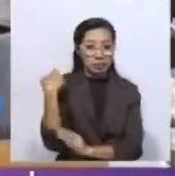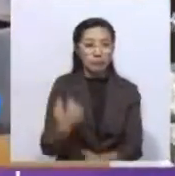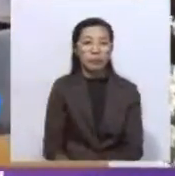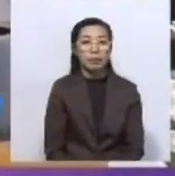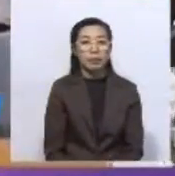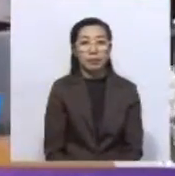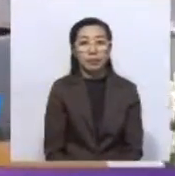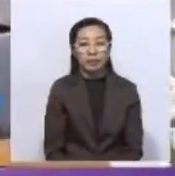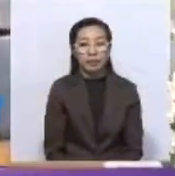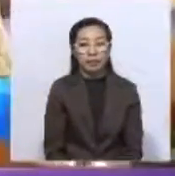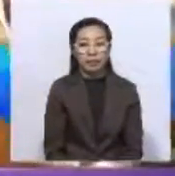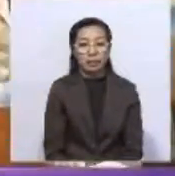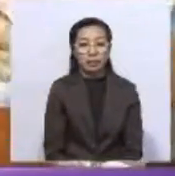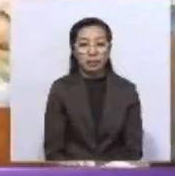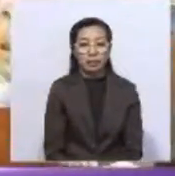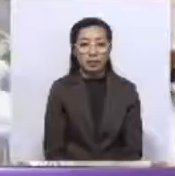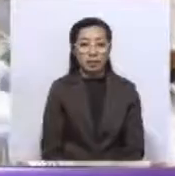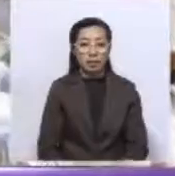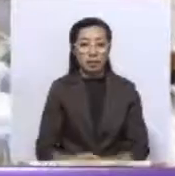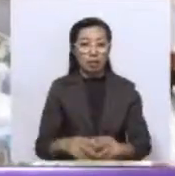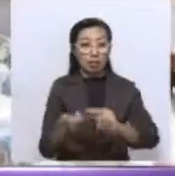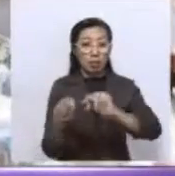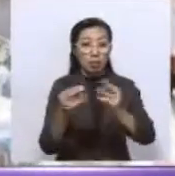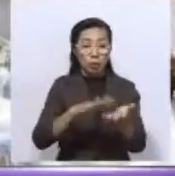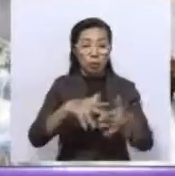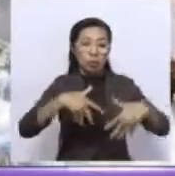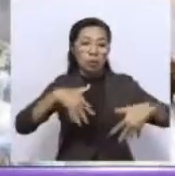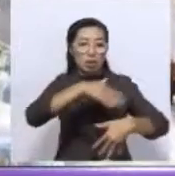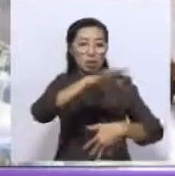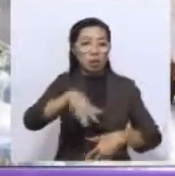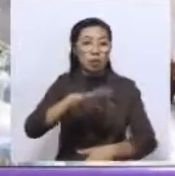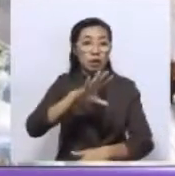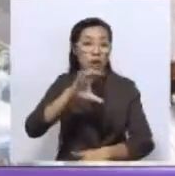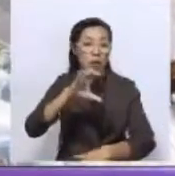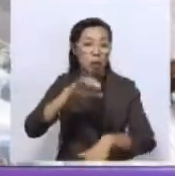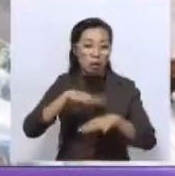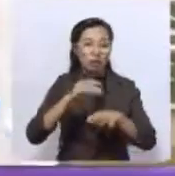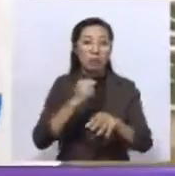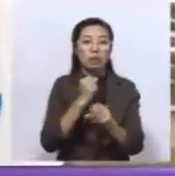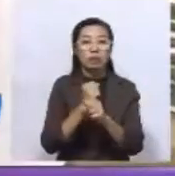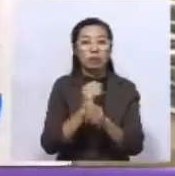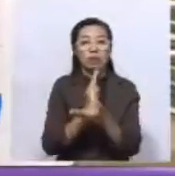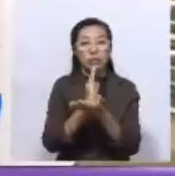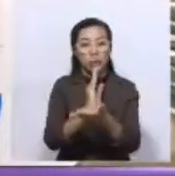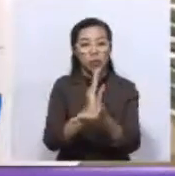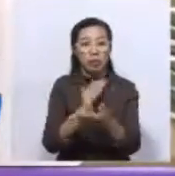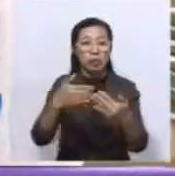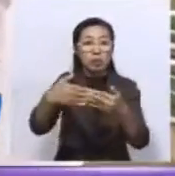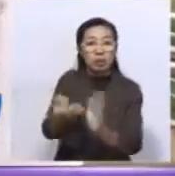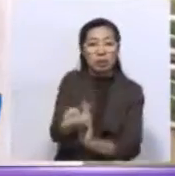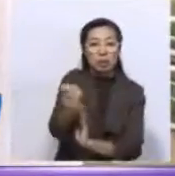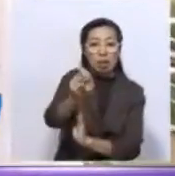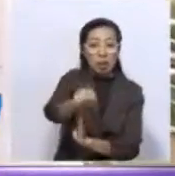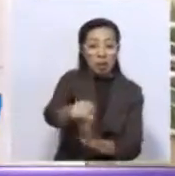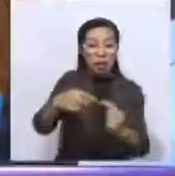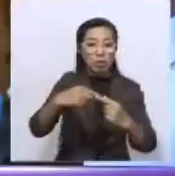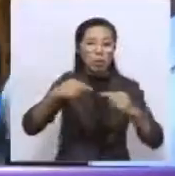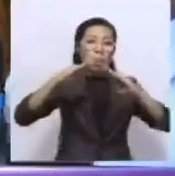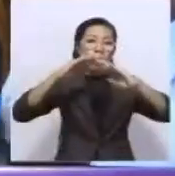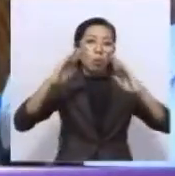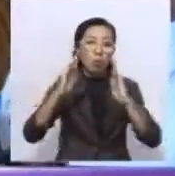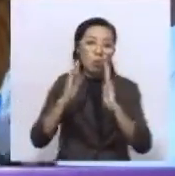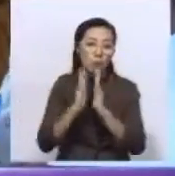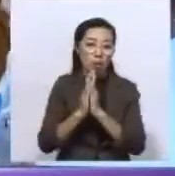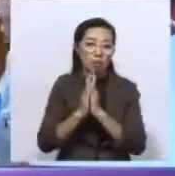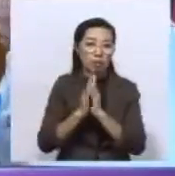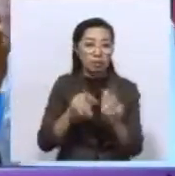อมเพรียงกันชาวนครพนมกว่า500คนร่วมกันทำบุญตักบาตรและฟังพระธรรมเทศนาที่วัดมหาธา